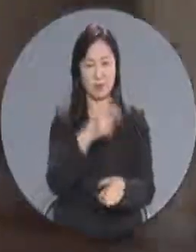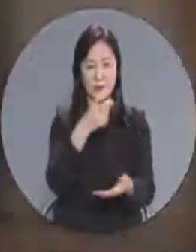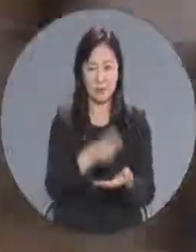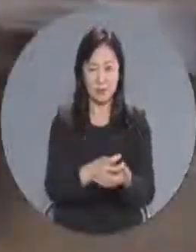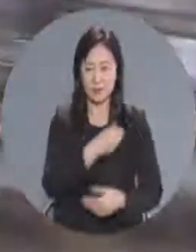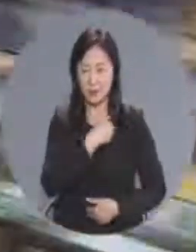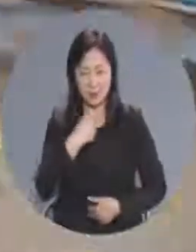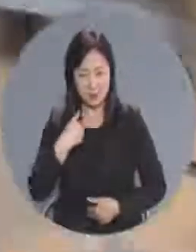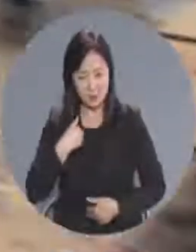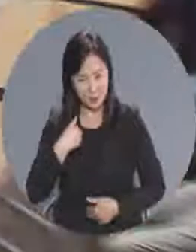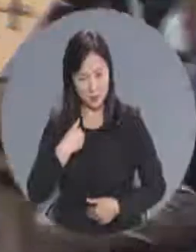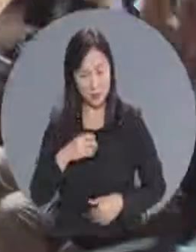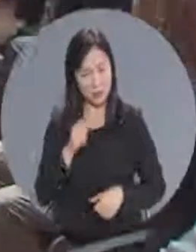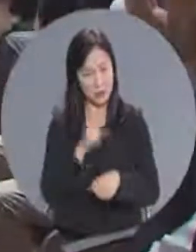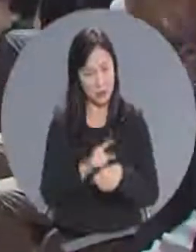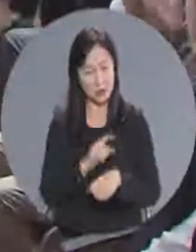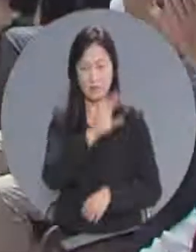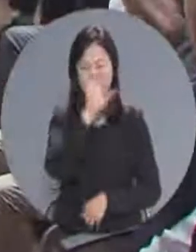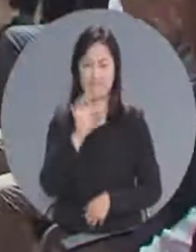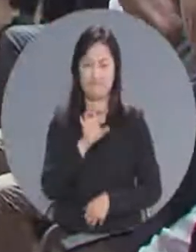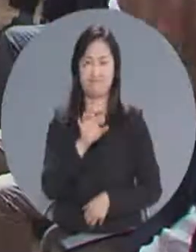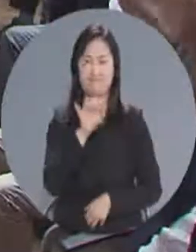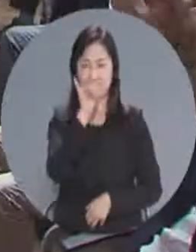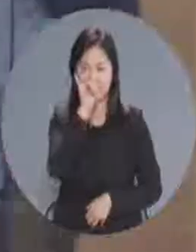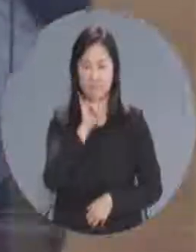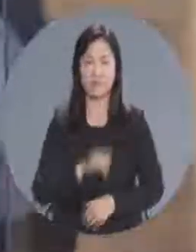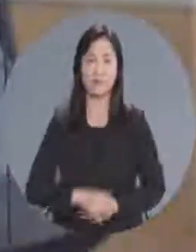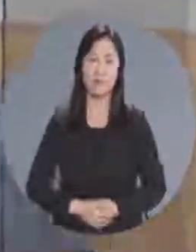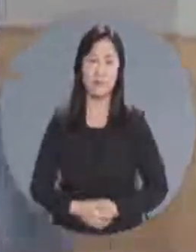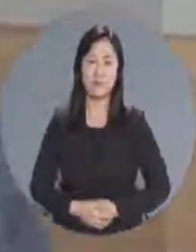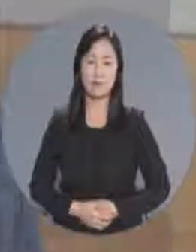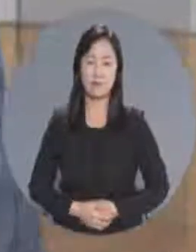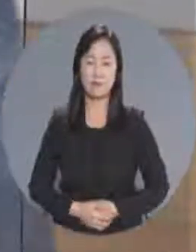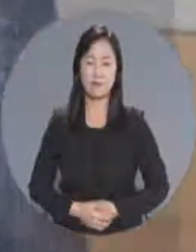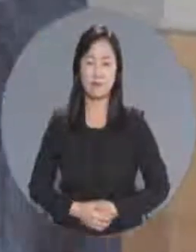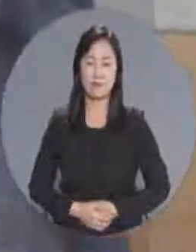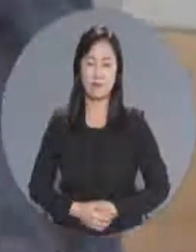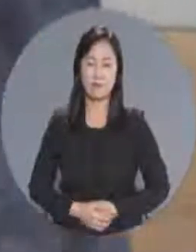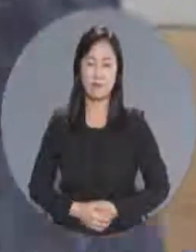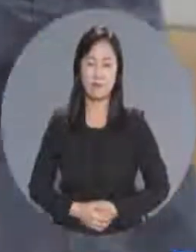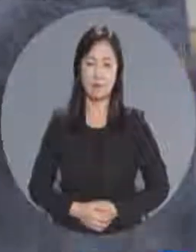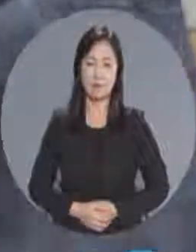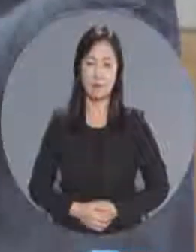수 있을지 벌써부터 우려의 목소리가 나오고 있습니다. MBC 뉴스 조희원입니다.